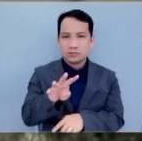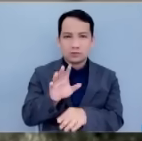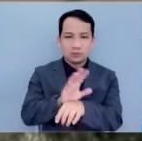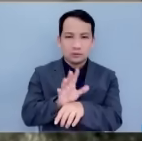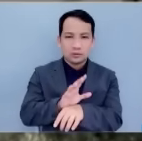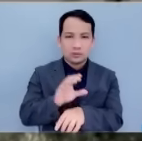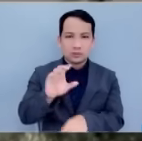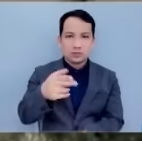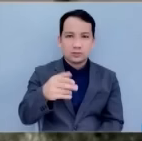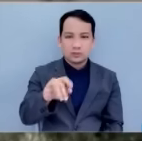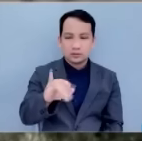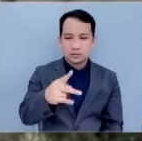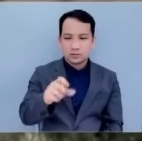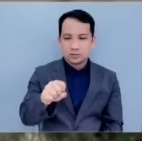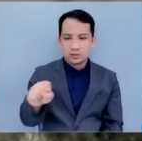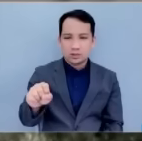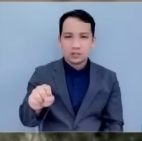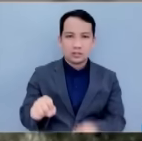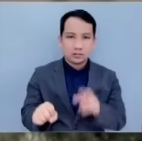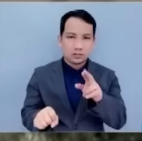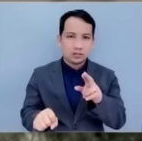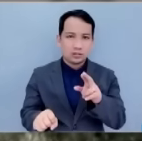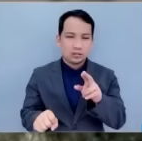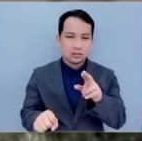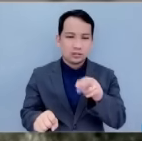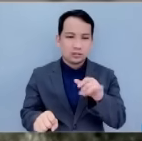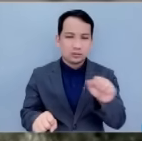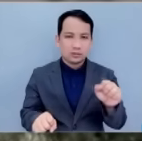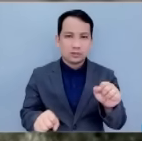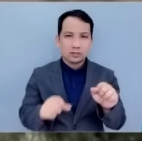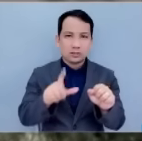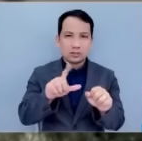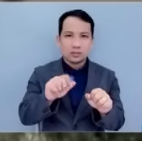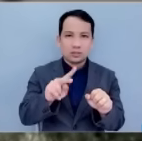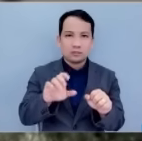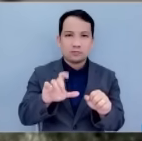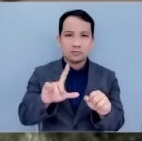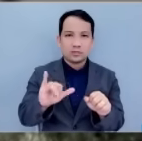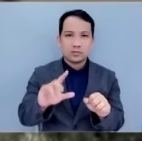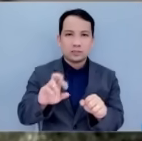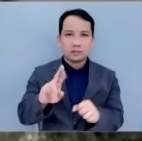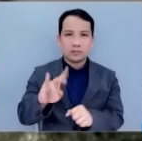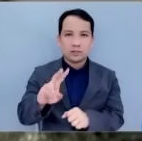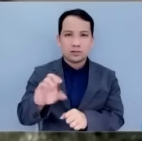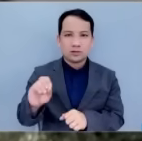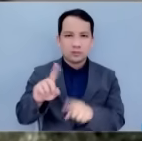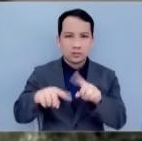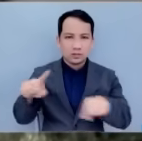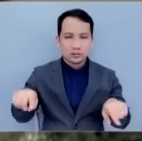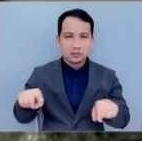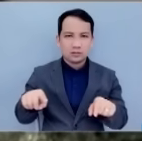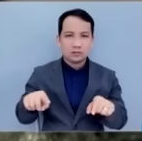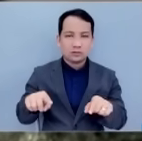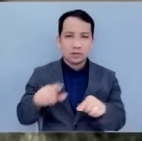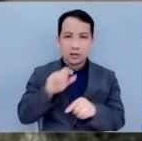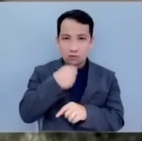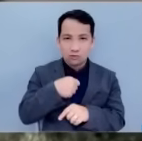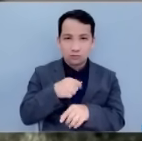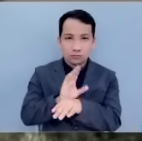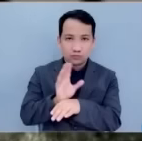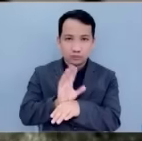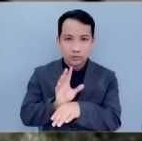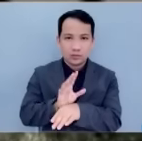Chicas kasama sina Ray P.J. Abellana at Lovely Rivero. Sinundan pa yan ng iba't iba pang classic film tulad ng White